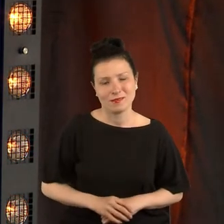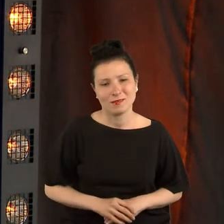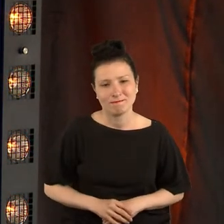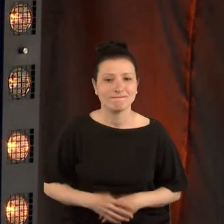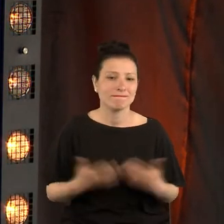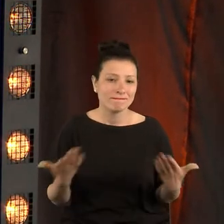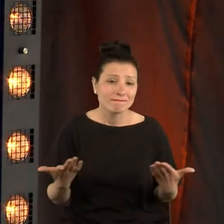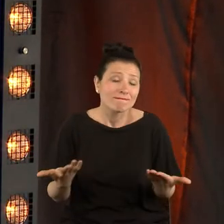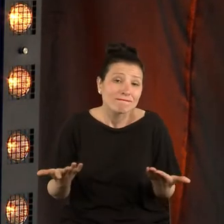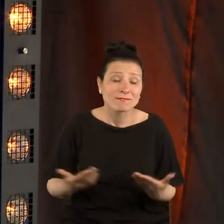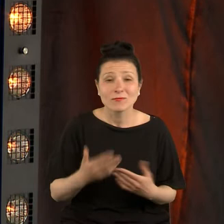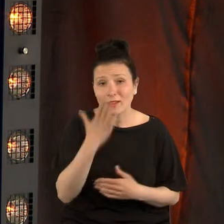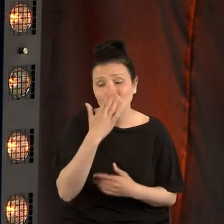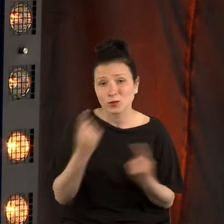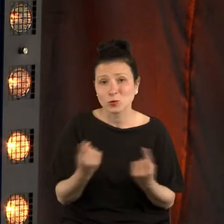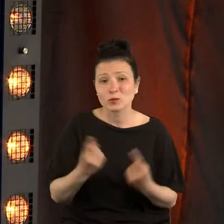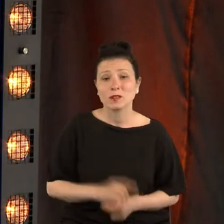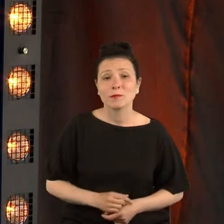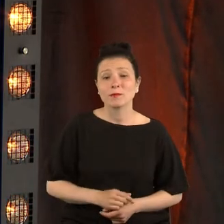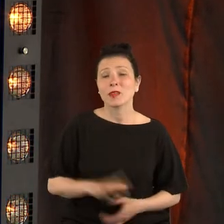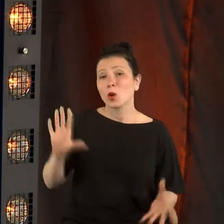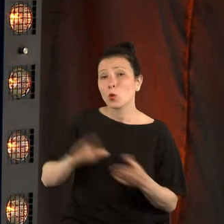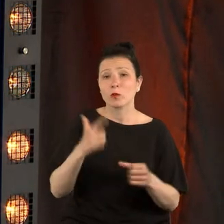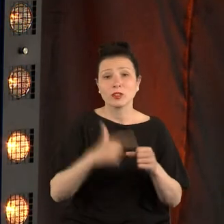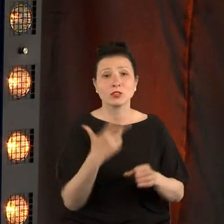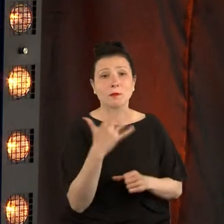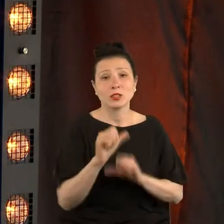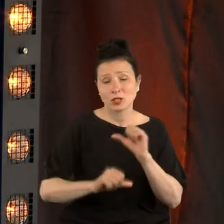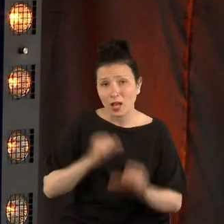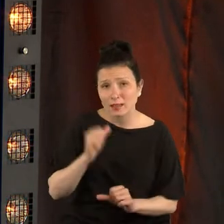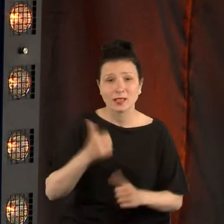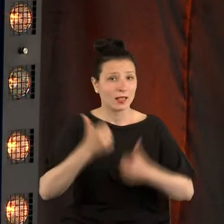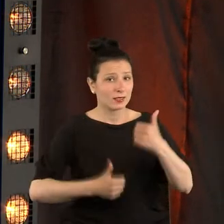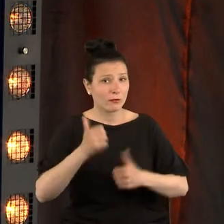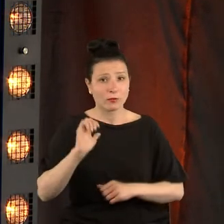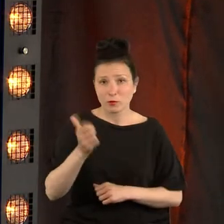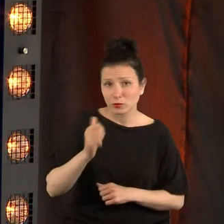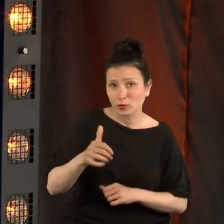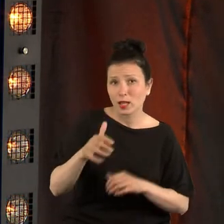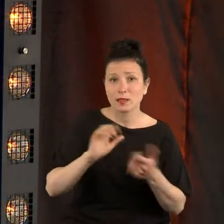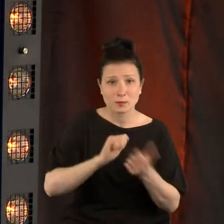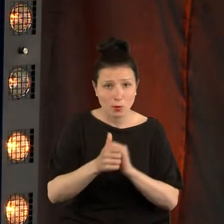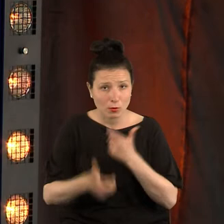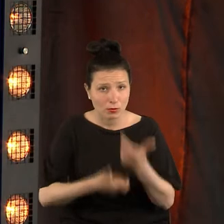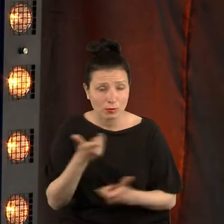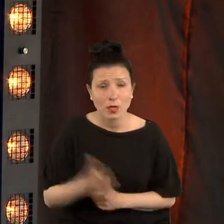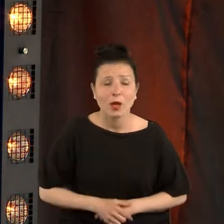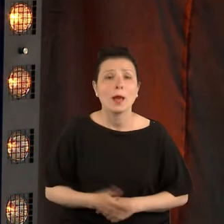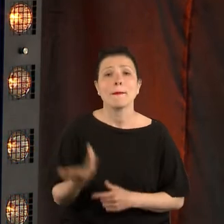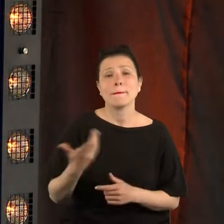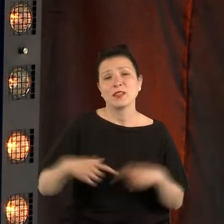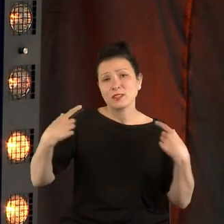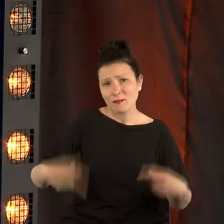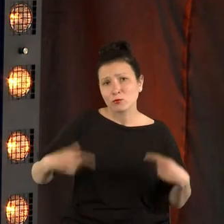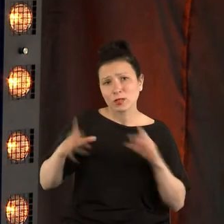i tak to jest. Ja 25 lat uprawiałem sport wyczynowo, maratony na wózkach i ten sport